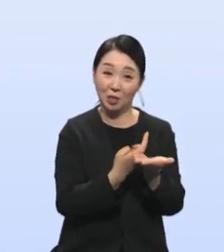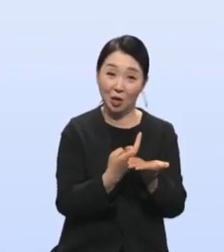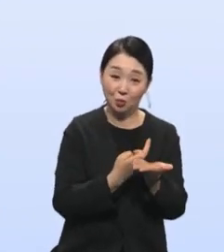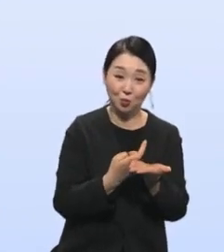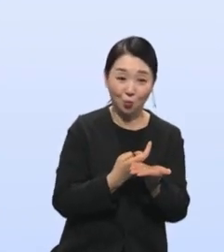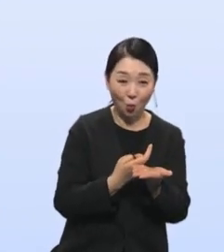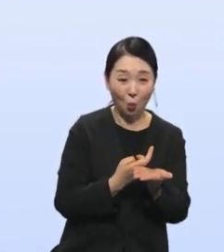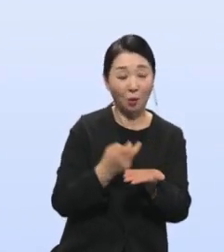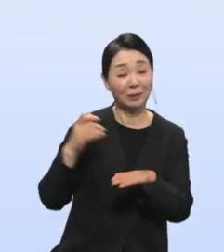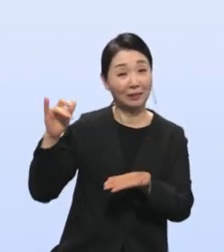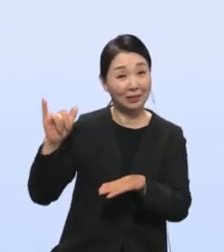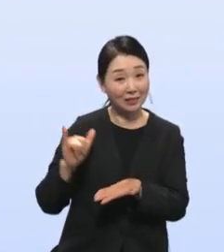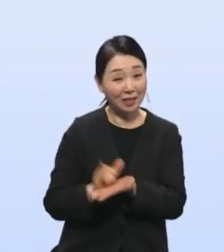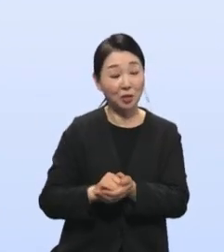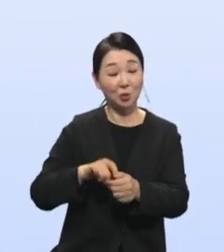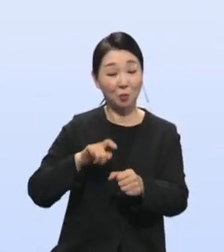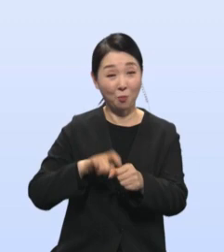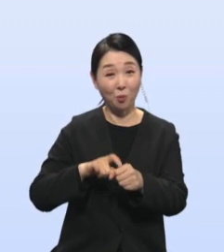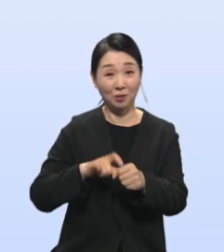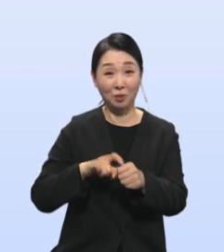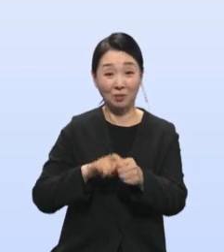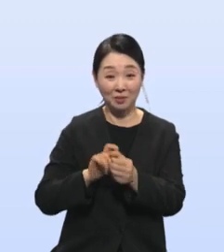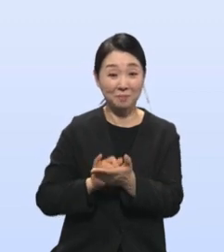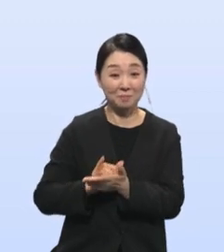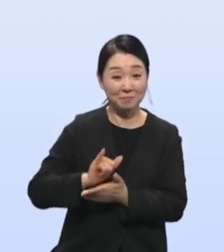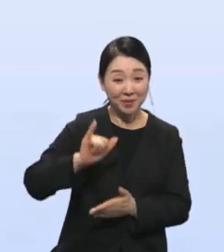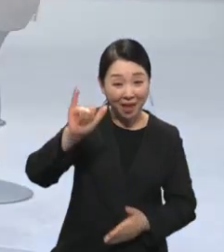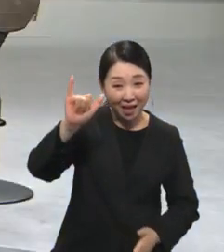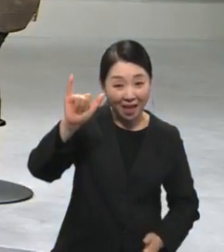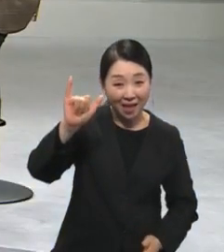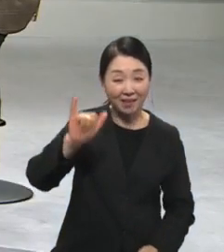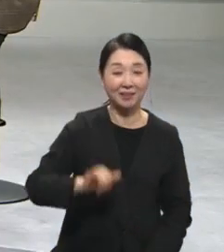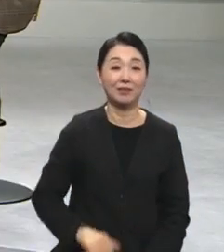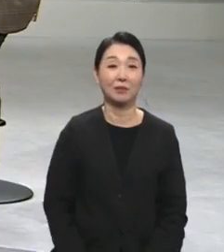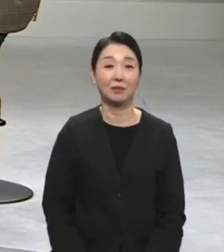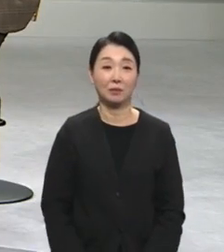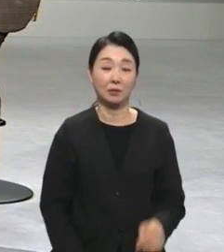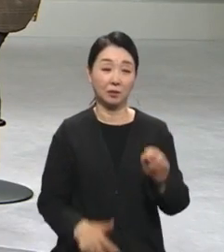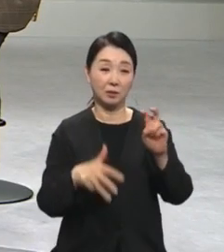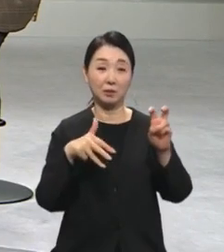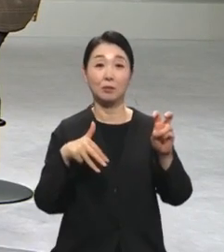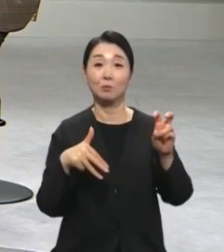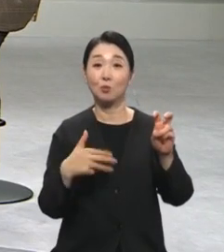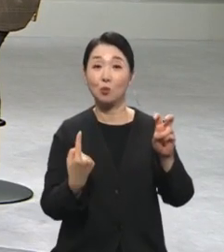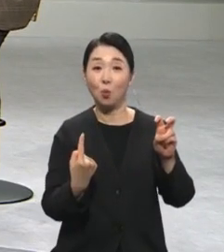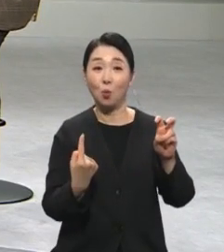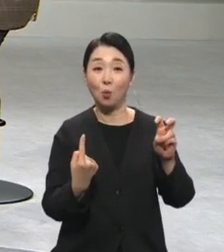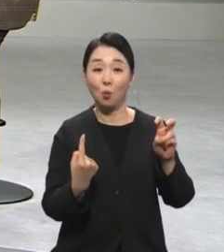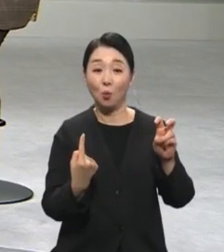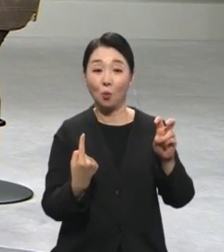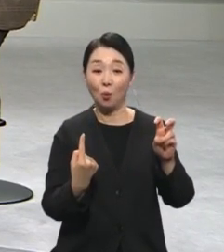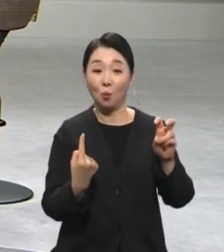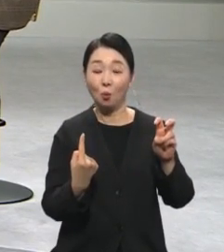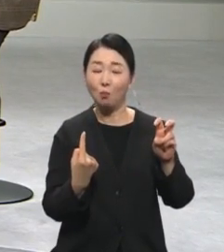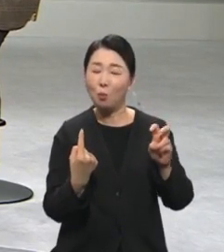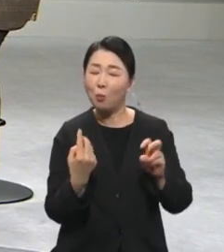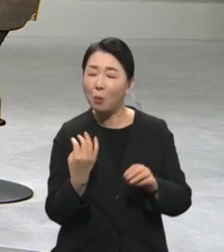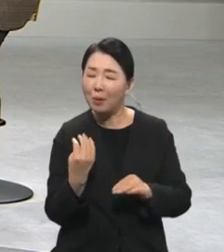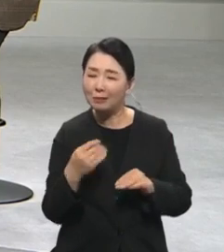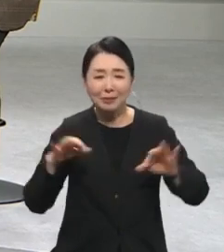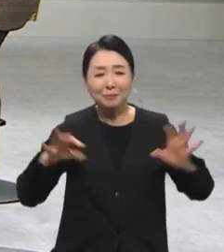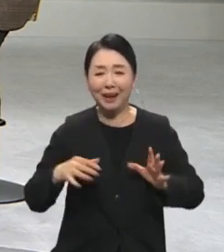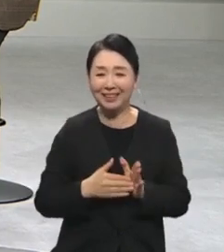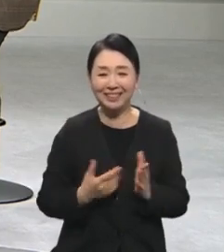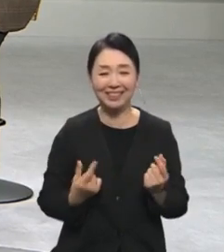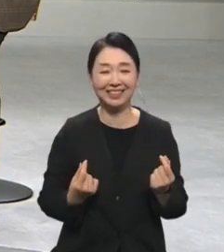착륙 목적지 비행 환호성 같은 키워드를 우리가 볼 수 있습니다 20 초면은 뭐 1 2 3 4 58 90 1 389 엄청 짧은